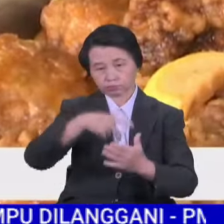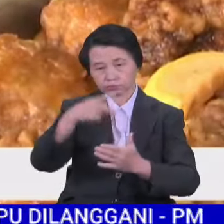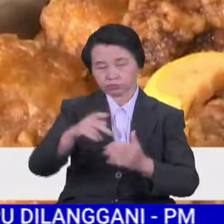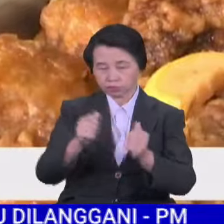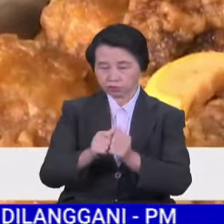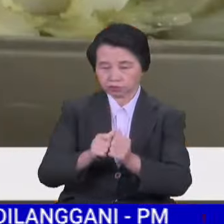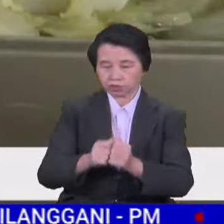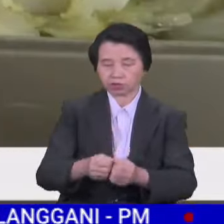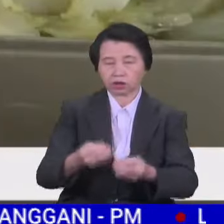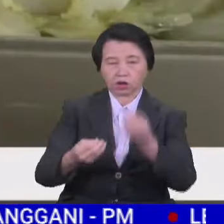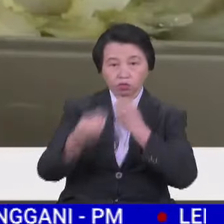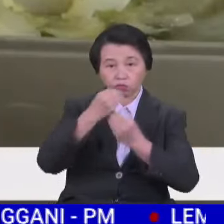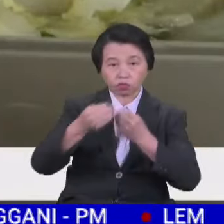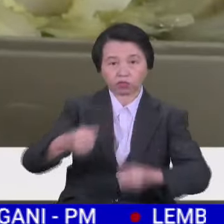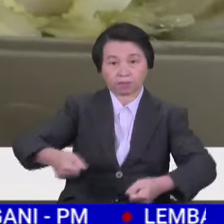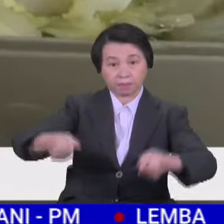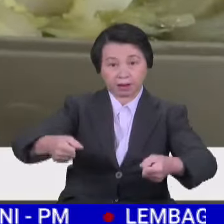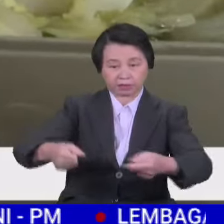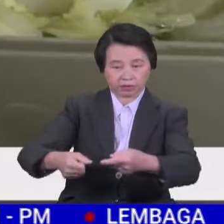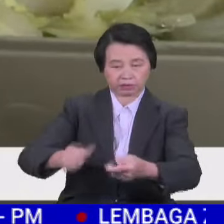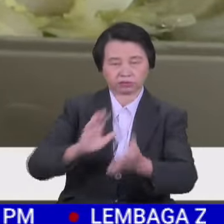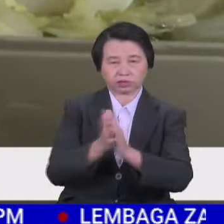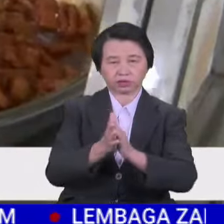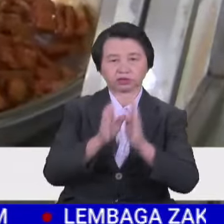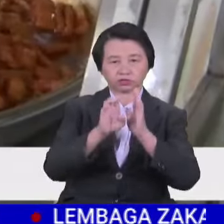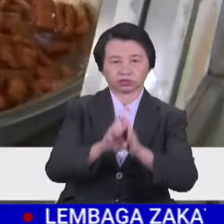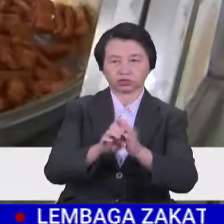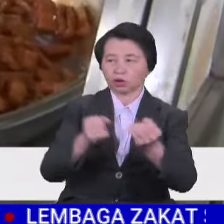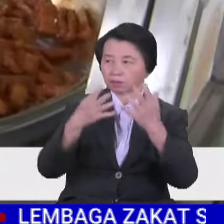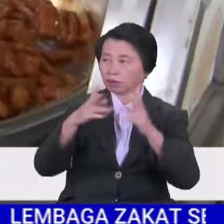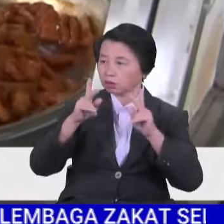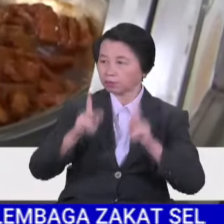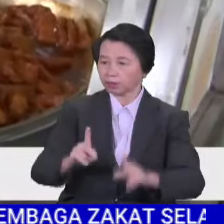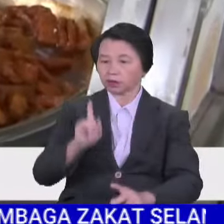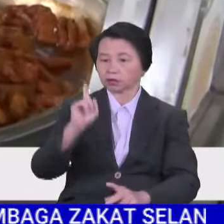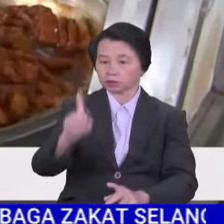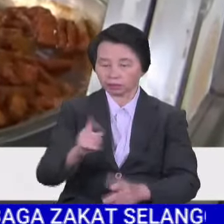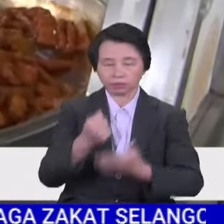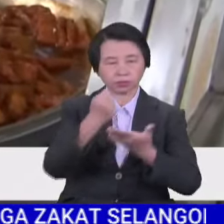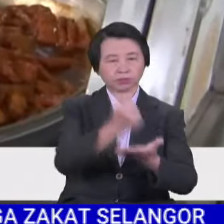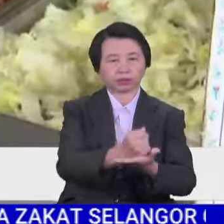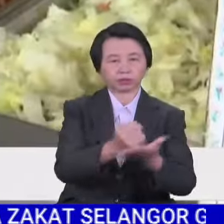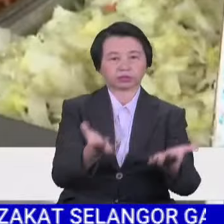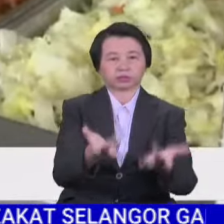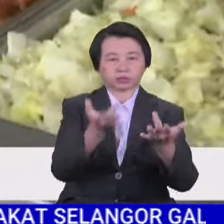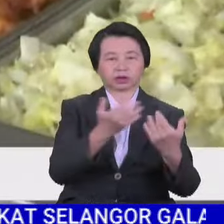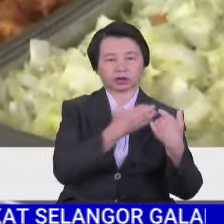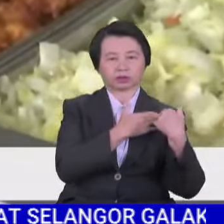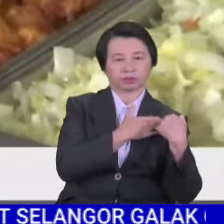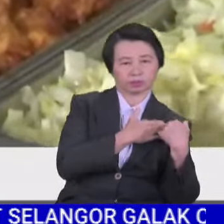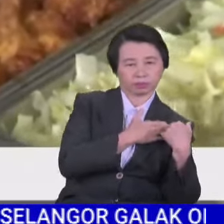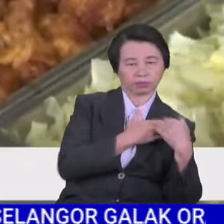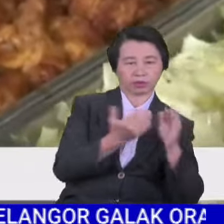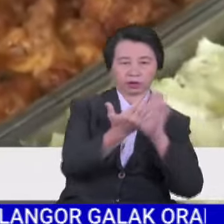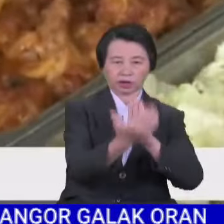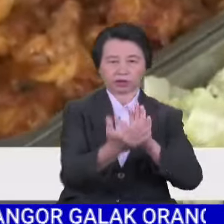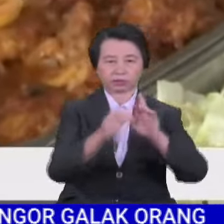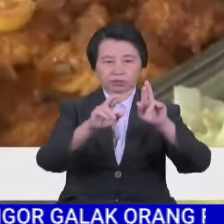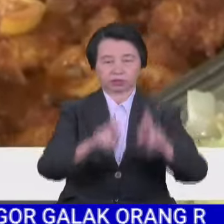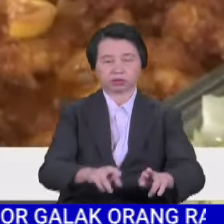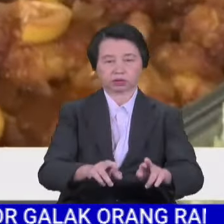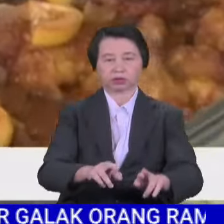food basket siswa ini dapat menjadi contoh agar lebih banyak PH tampil membantu meringankan beban dihadapi rakyat